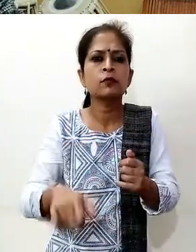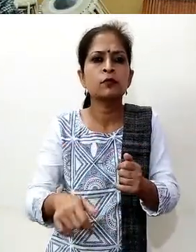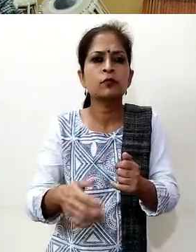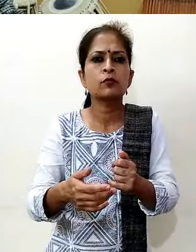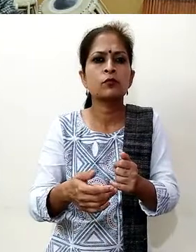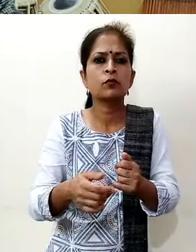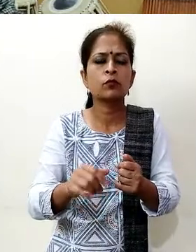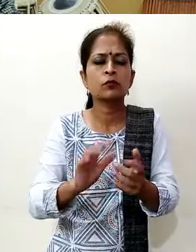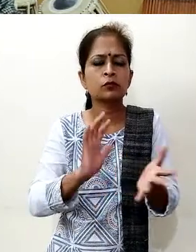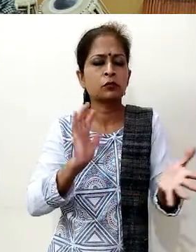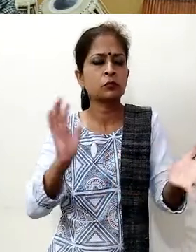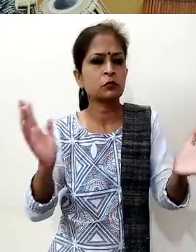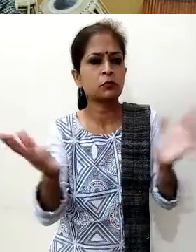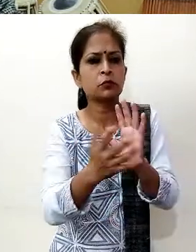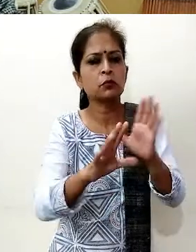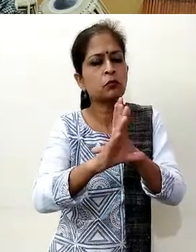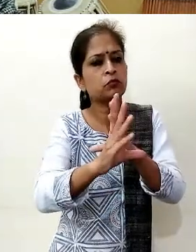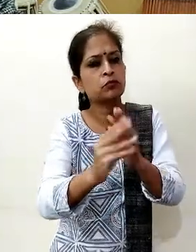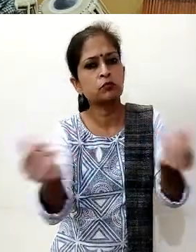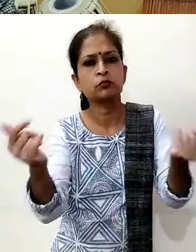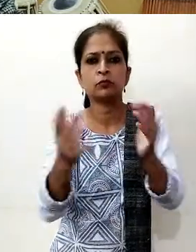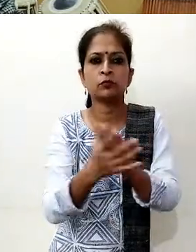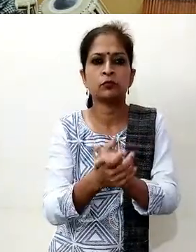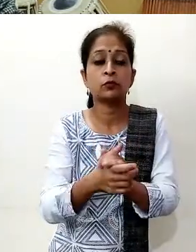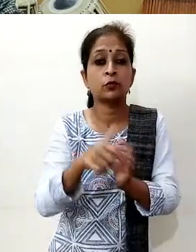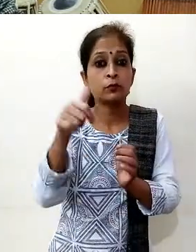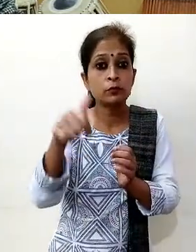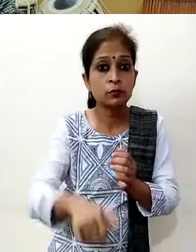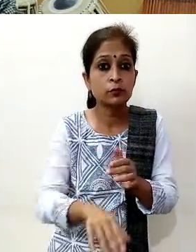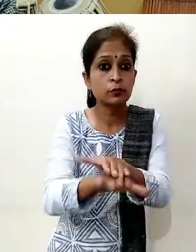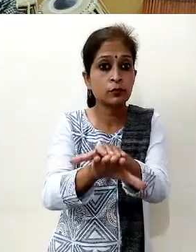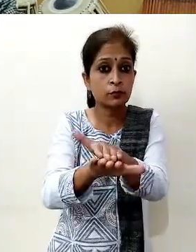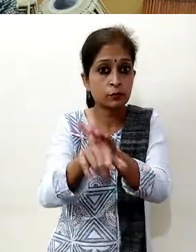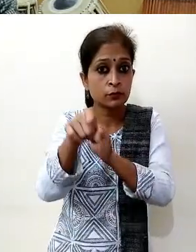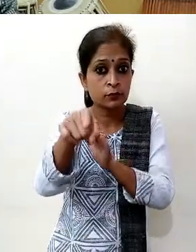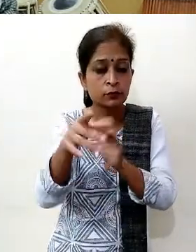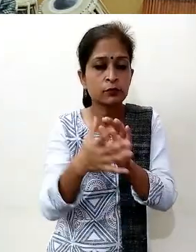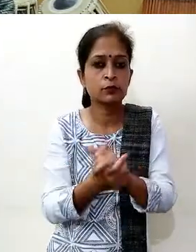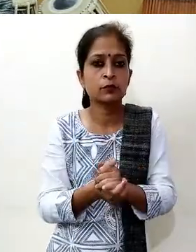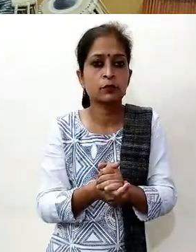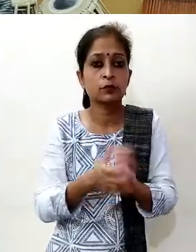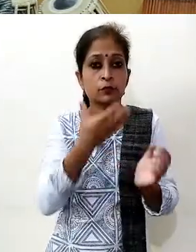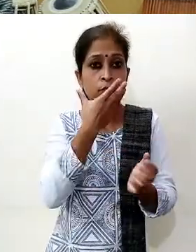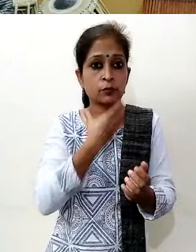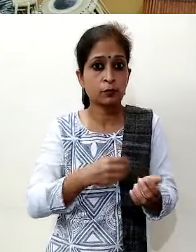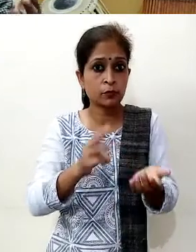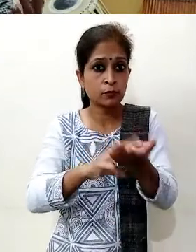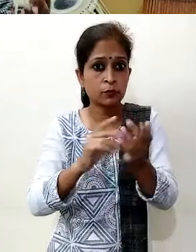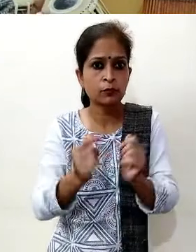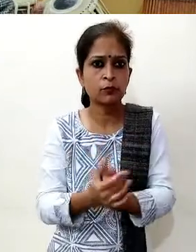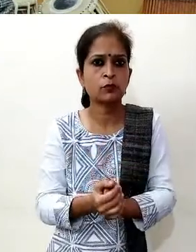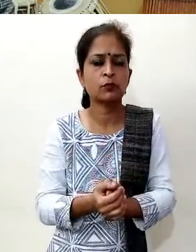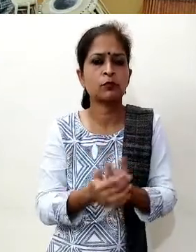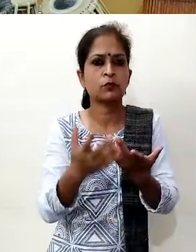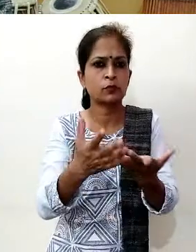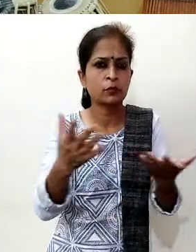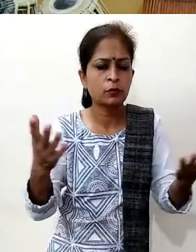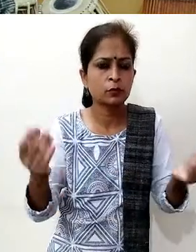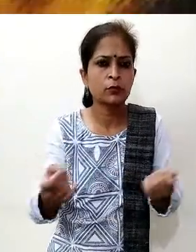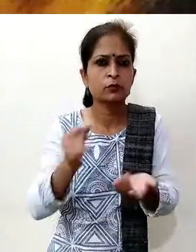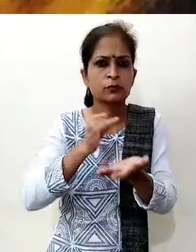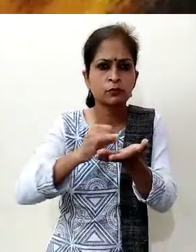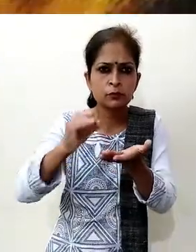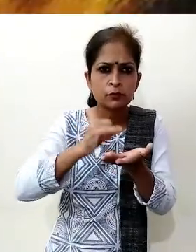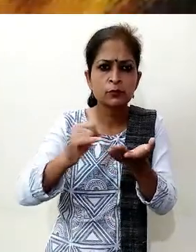और यही वो मछली थी जो कि मनु महाराज के साथ बाकी के जो जरूरी चीजें, सप्तर्षि,